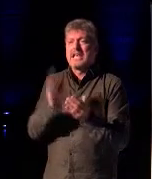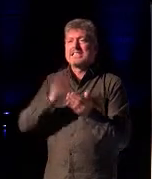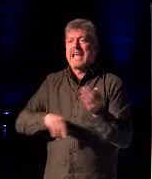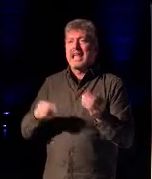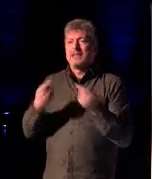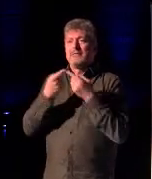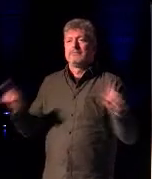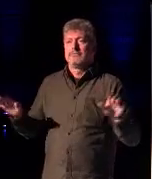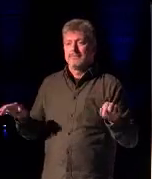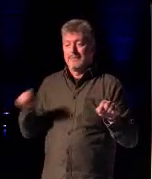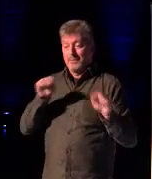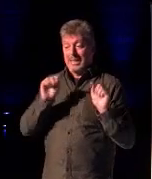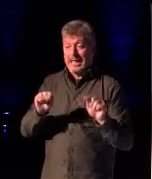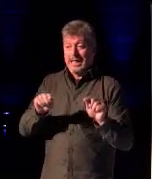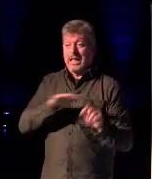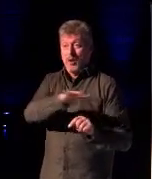området.